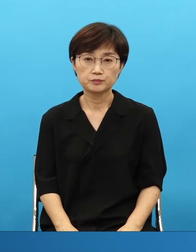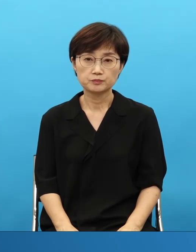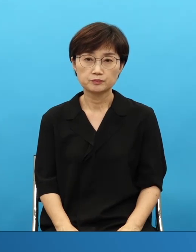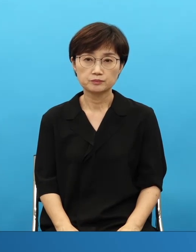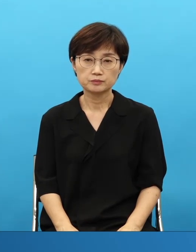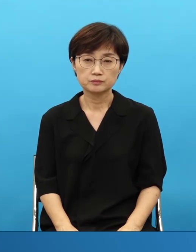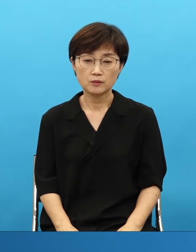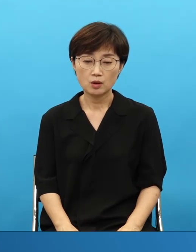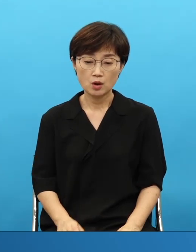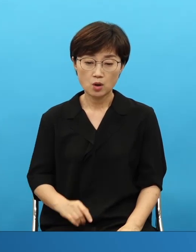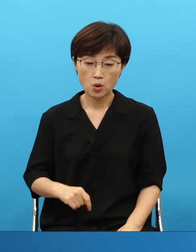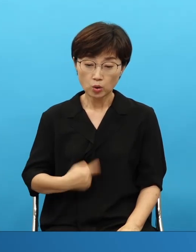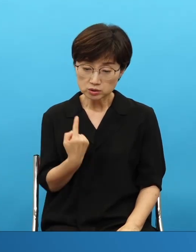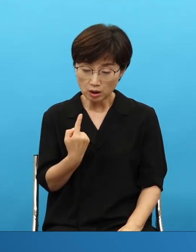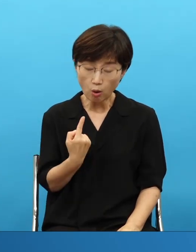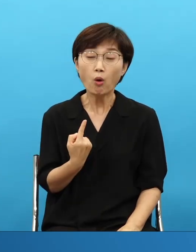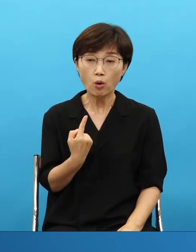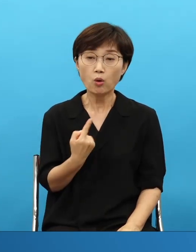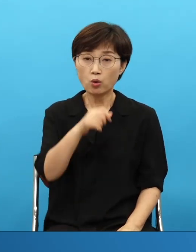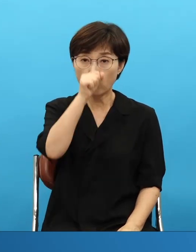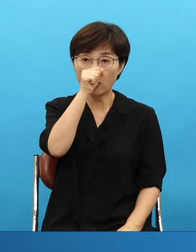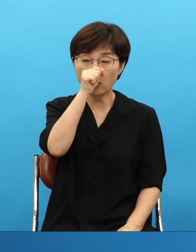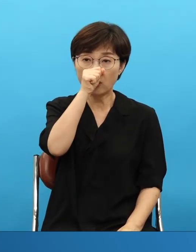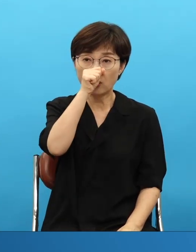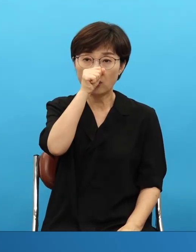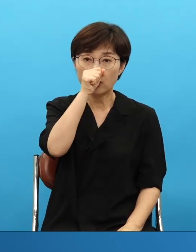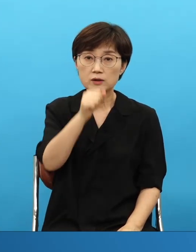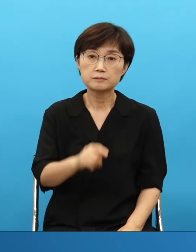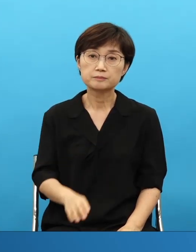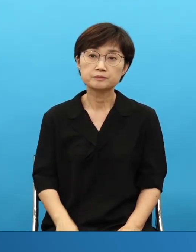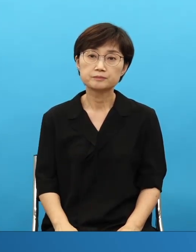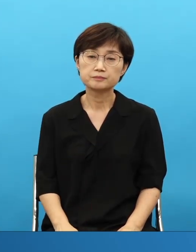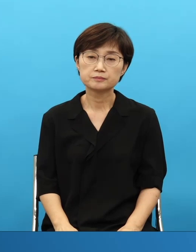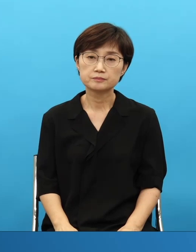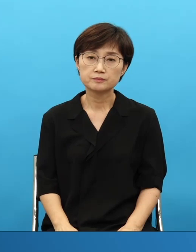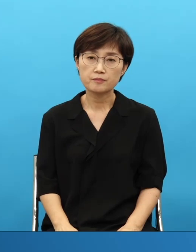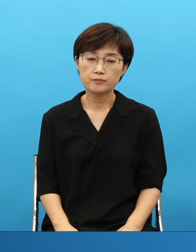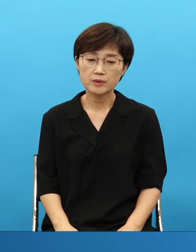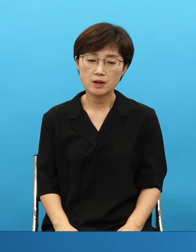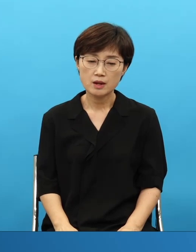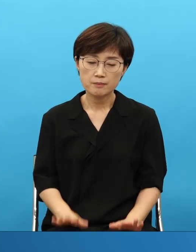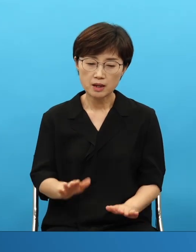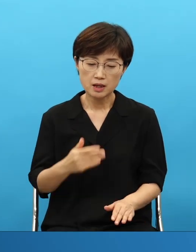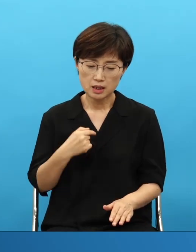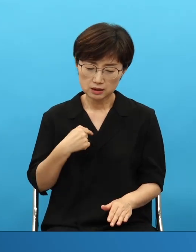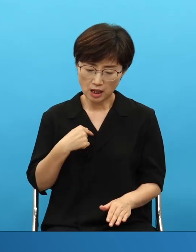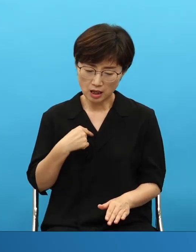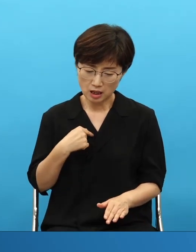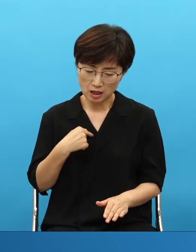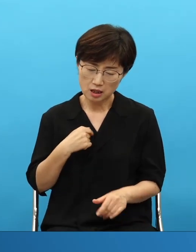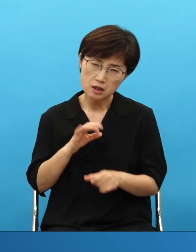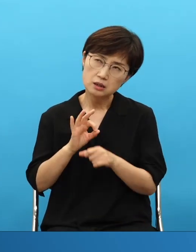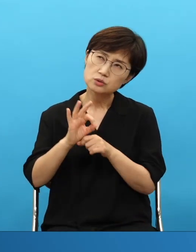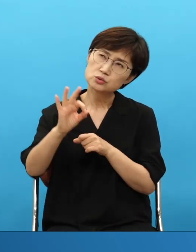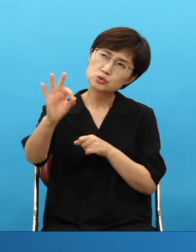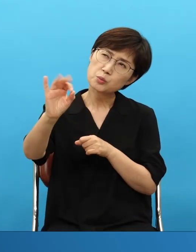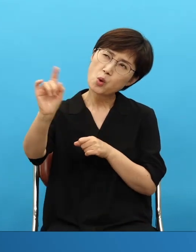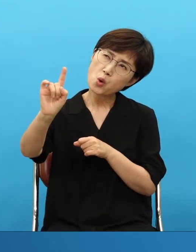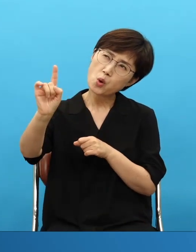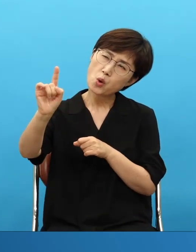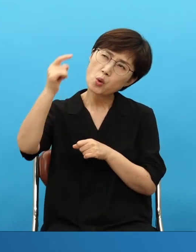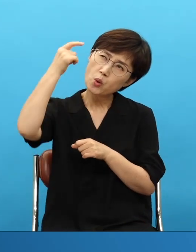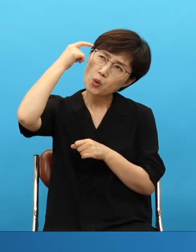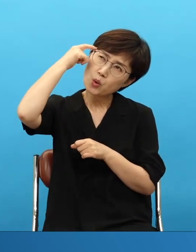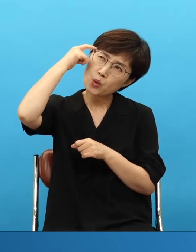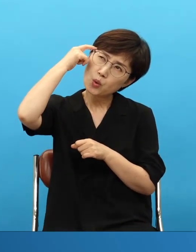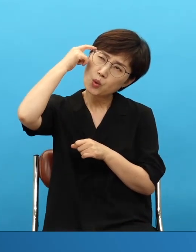혼자 사시면 돼요. 지난주 얘기했죠? 상주 우리 이미 讲 10년 후에 어떻게 될까? 10년 후에 어떻게 될까? 계산해야